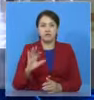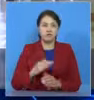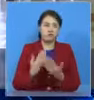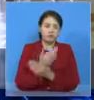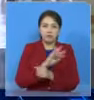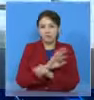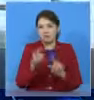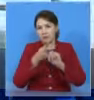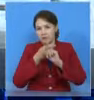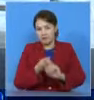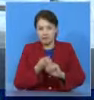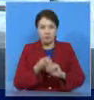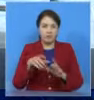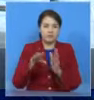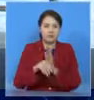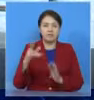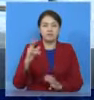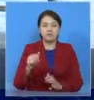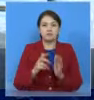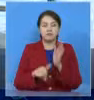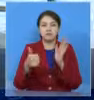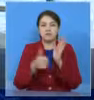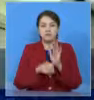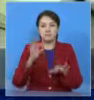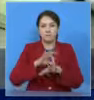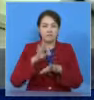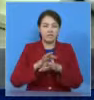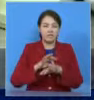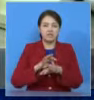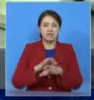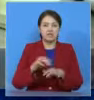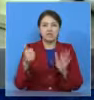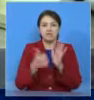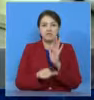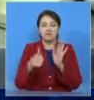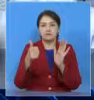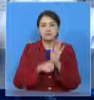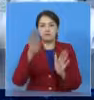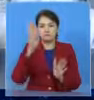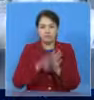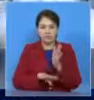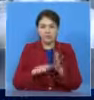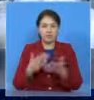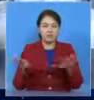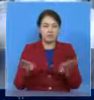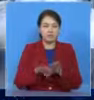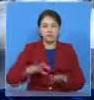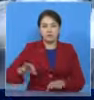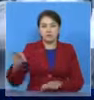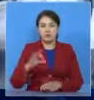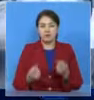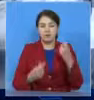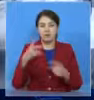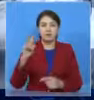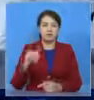случая COVID-19. Из них 386 с симптомами заболевания и 66 без. Так, в областном центре